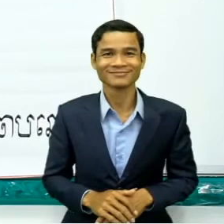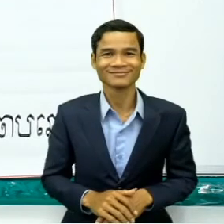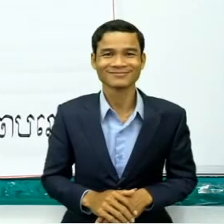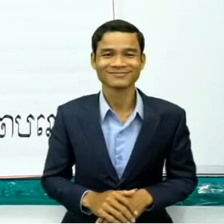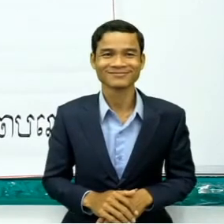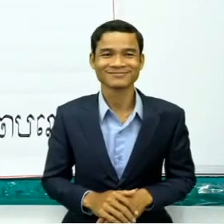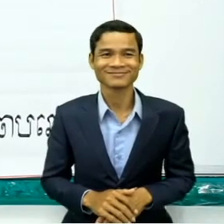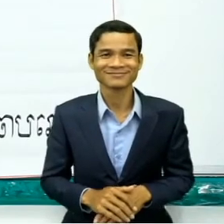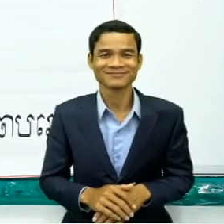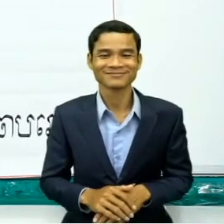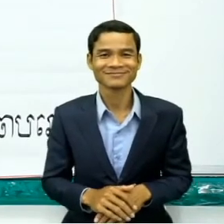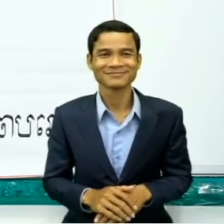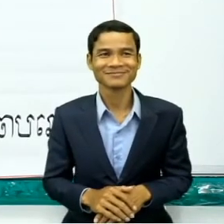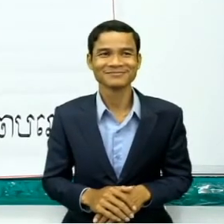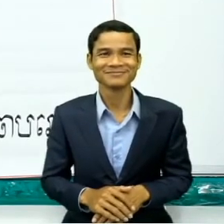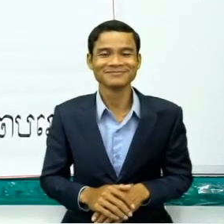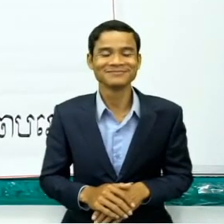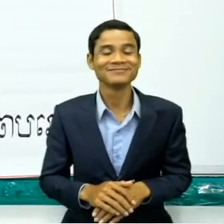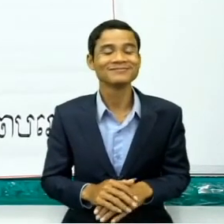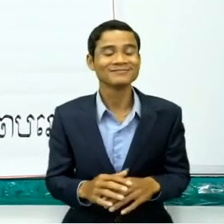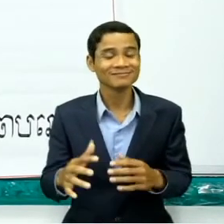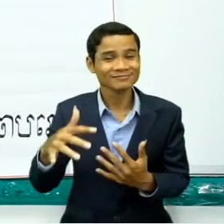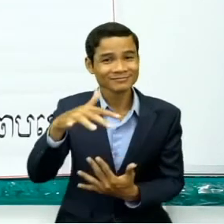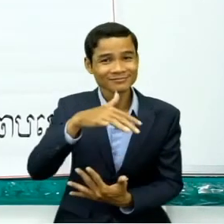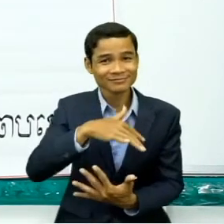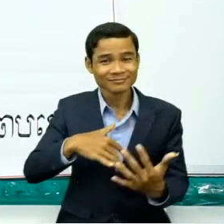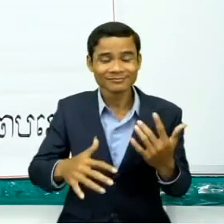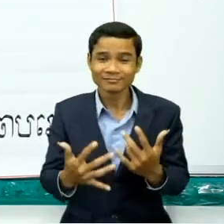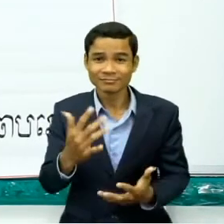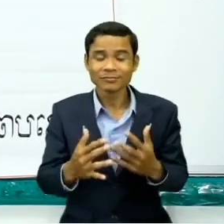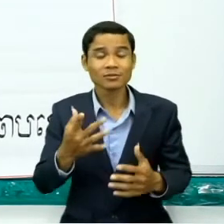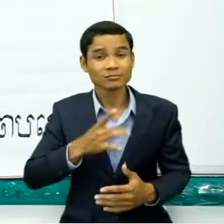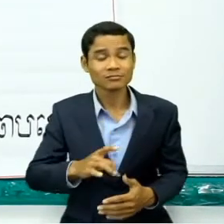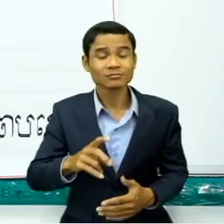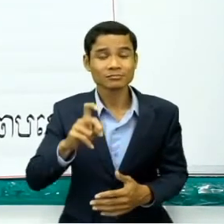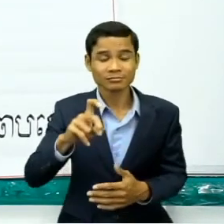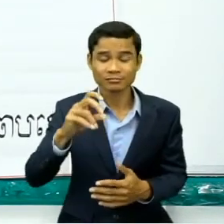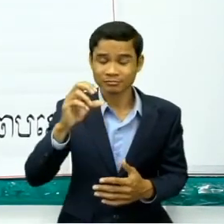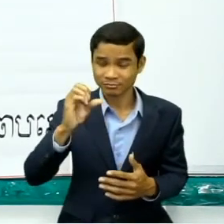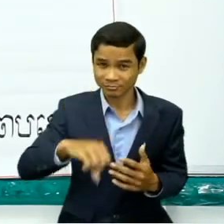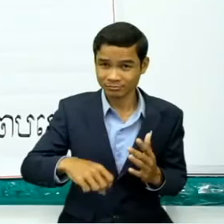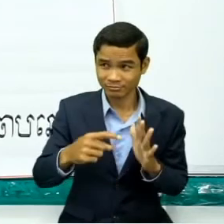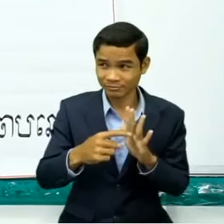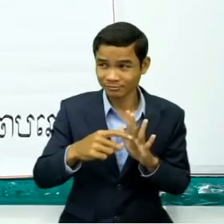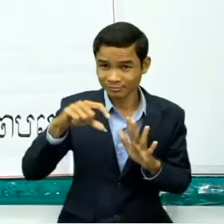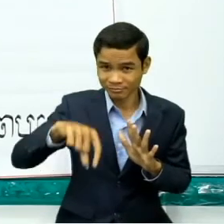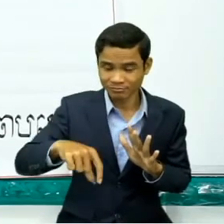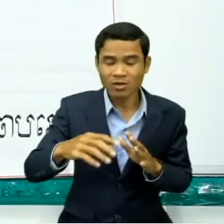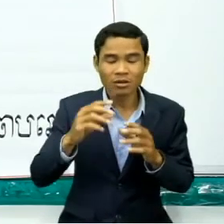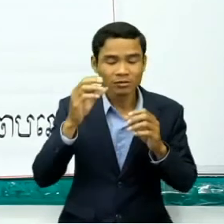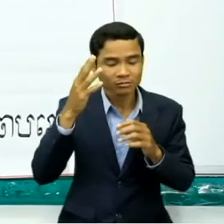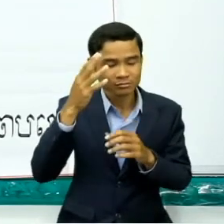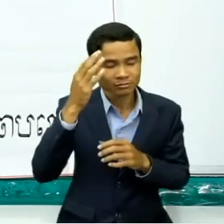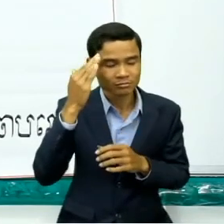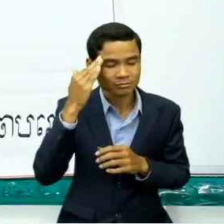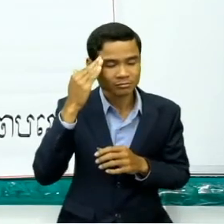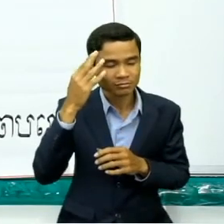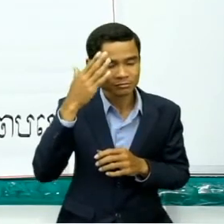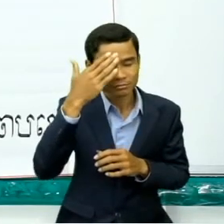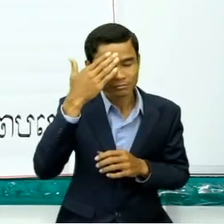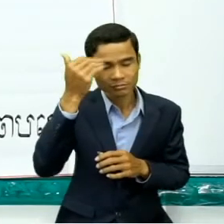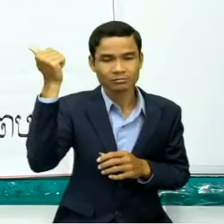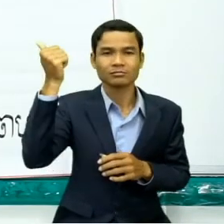Chà, nụ phleng chạp chè đòi xá. Plok quát à lại tái. Plok, chà, quát thuê bỏ hái. Tơ phleng